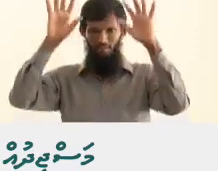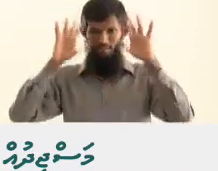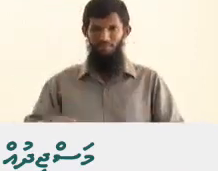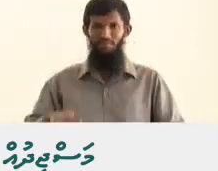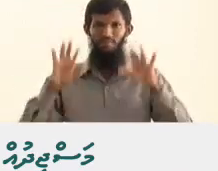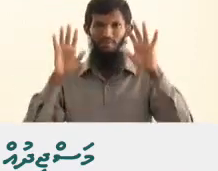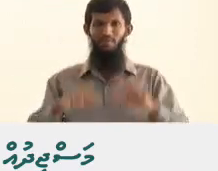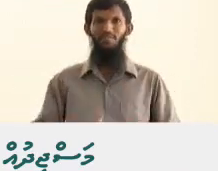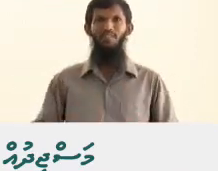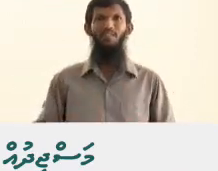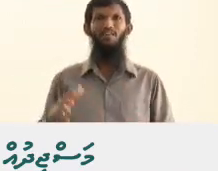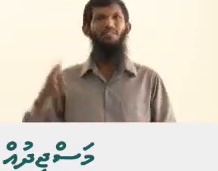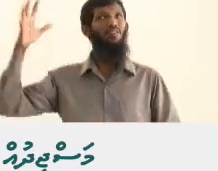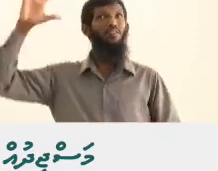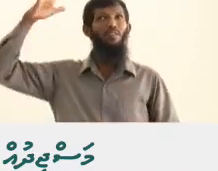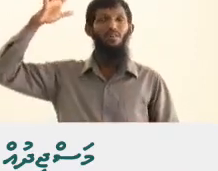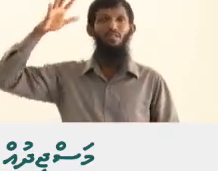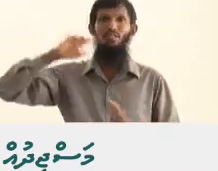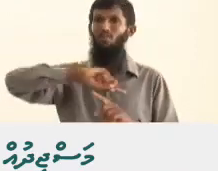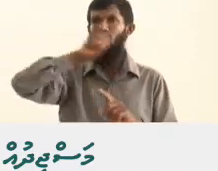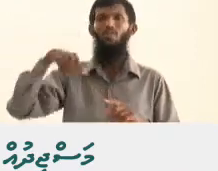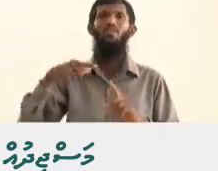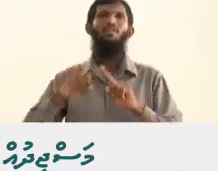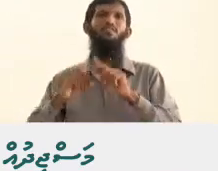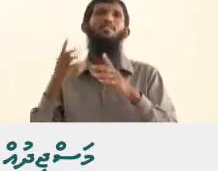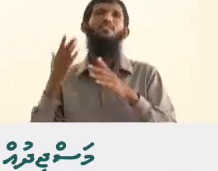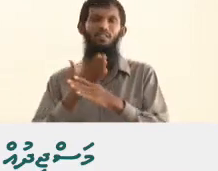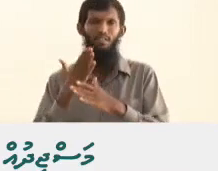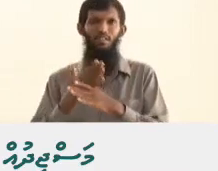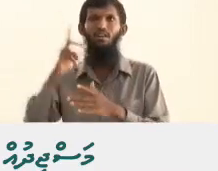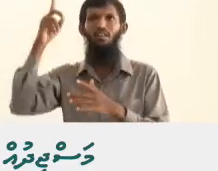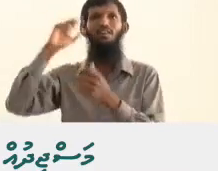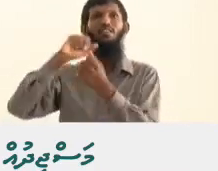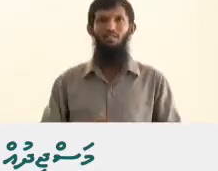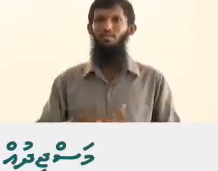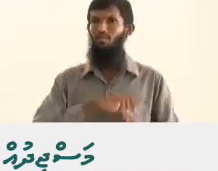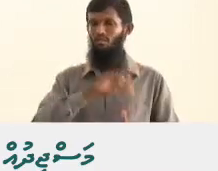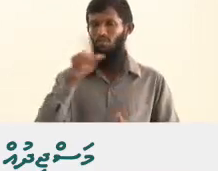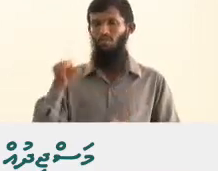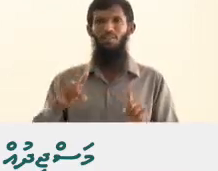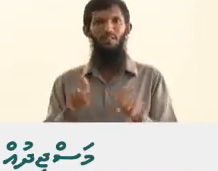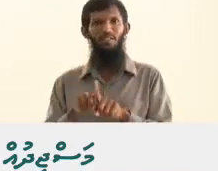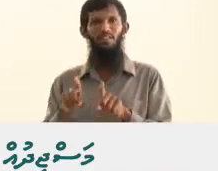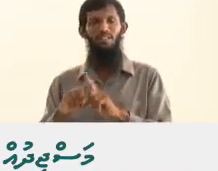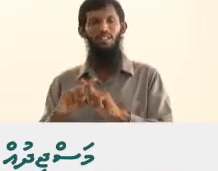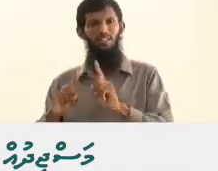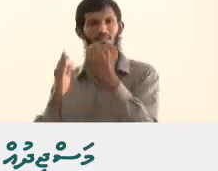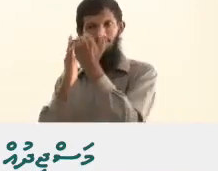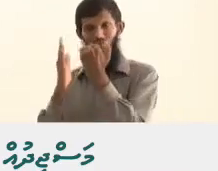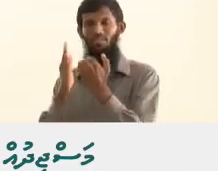finyay adi minum ves midune matiga allah taala labafawa kauni zawahir